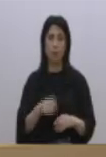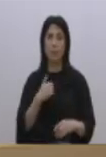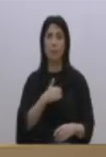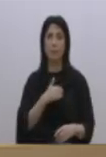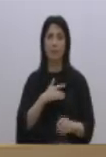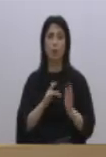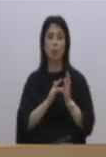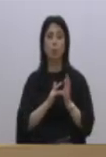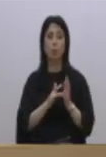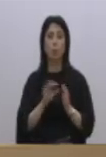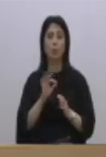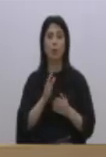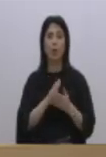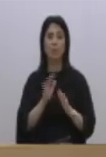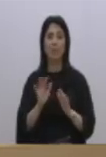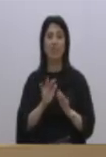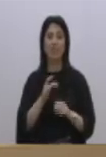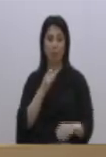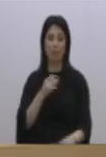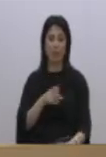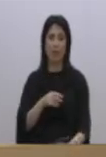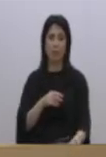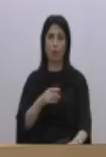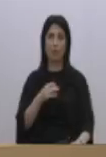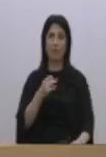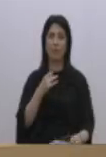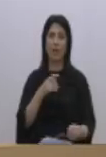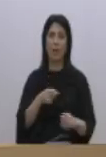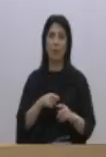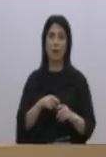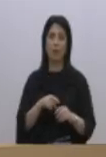ახლა ტურიზმის სფეროში არსებულ ვითარებაზე